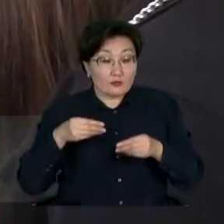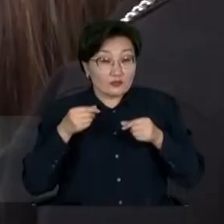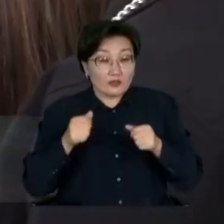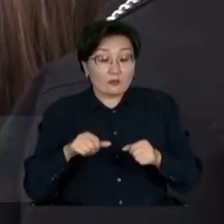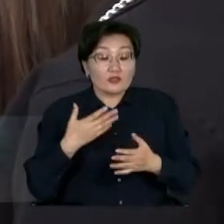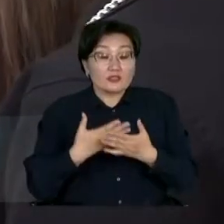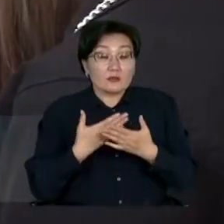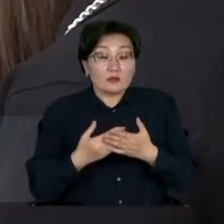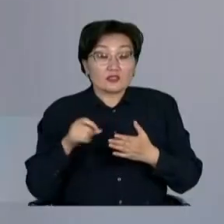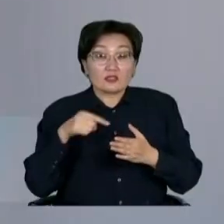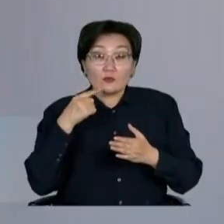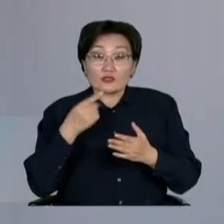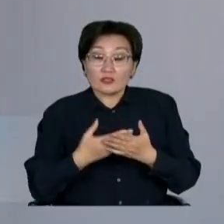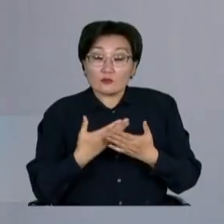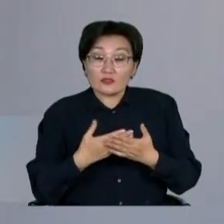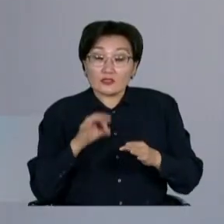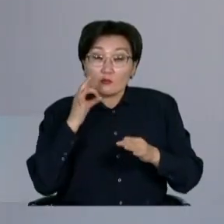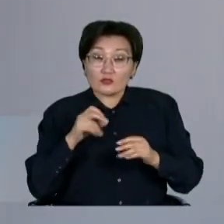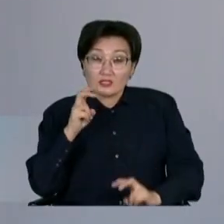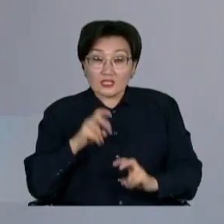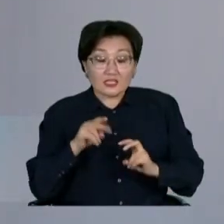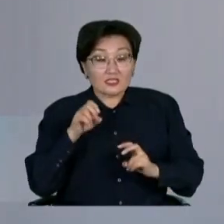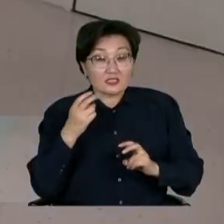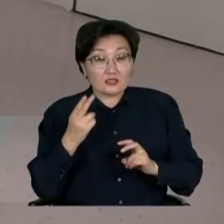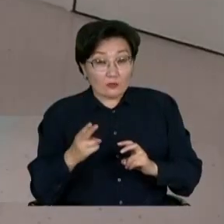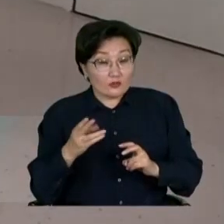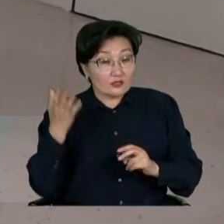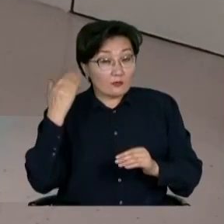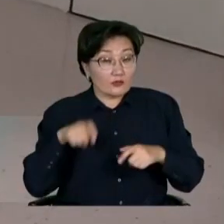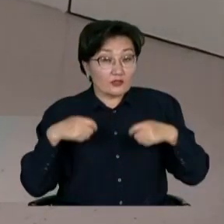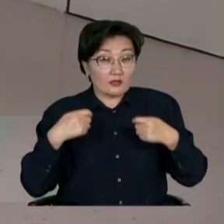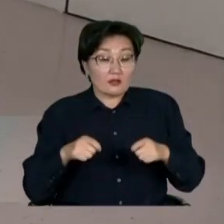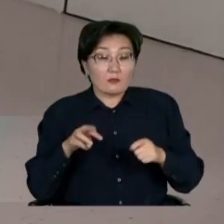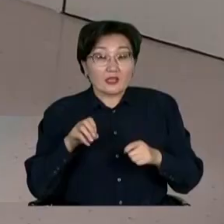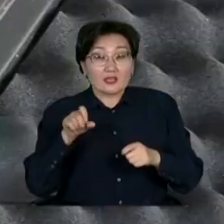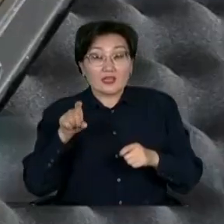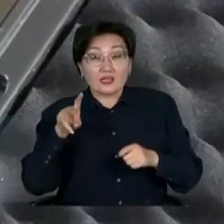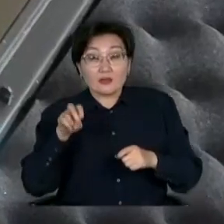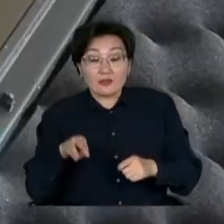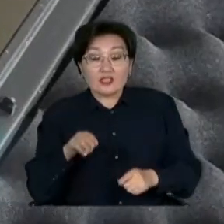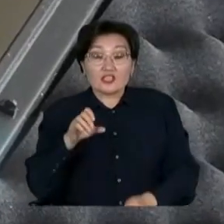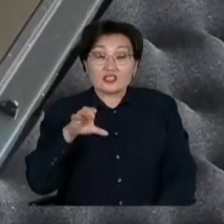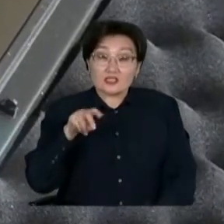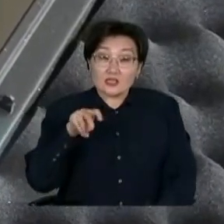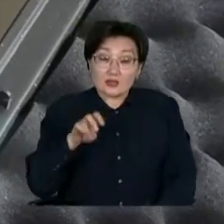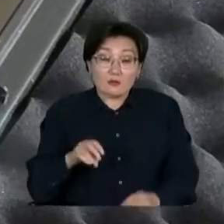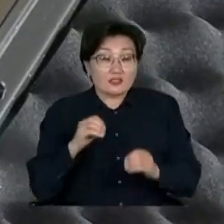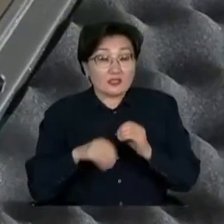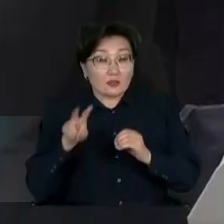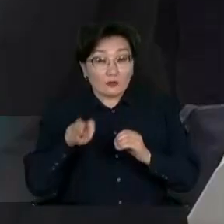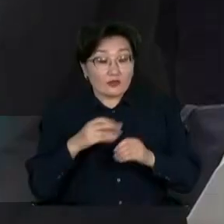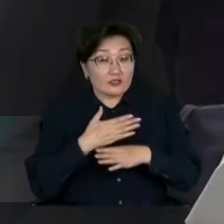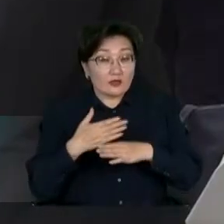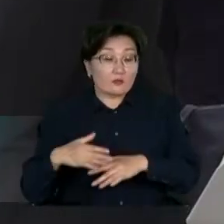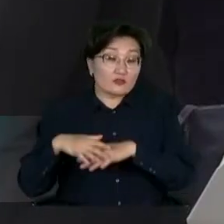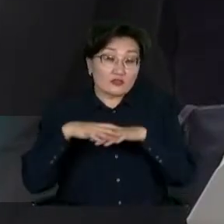примера Санат Жол дехан приводит опыт предприятия казцинк которые раньше продавали микроэлемент Селен в неочищенной виде за 10 долларов а после